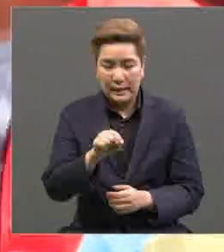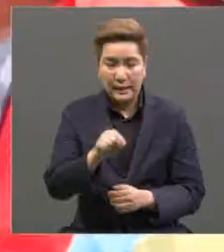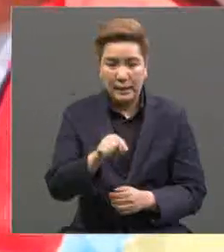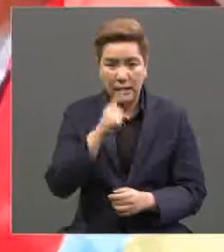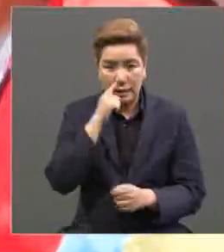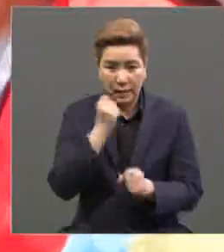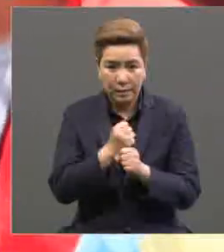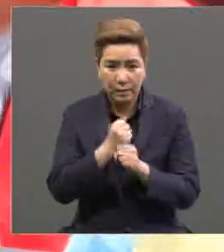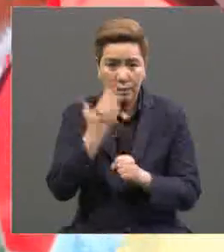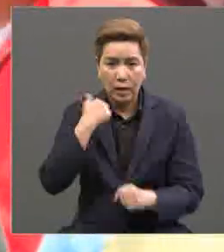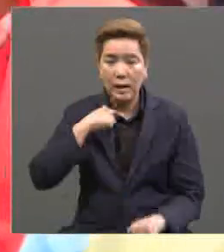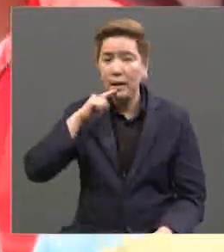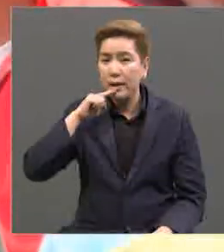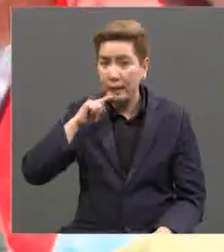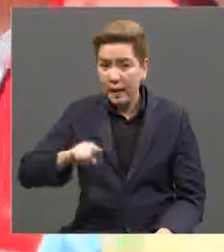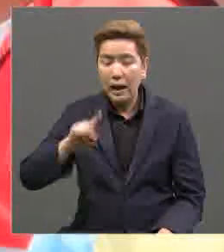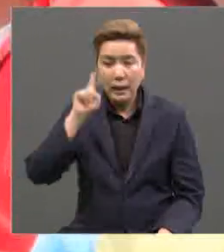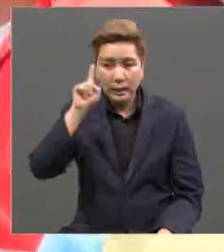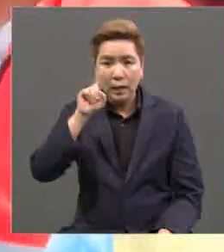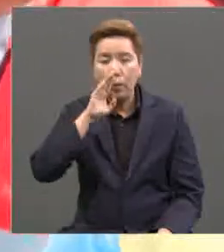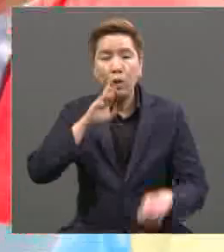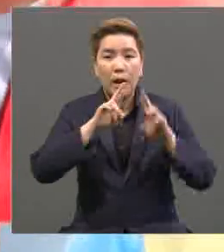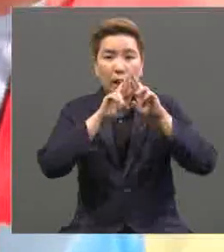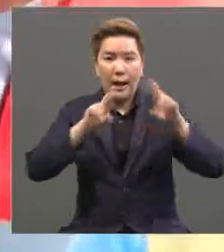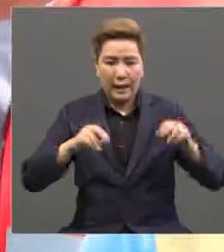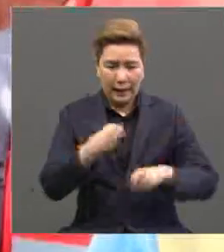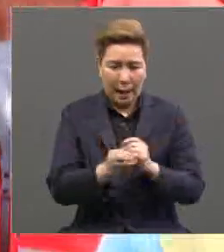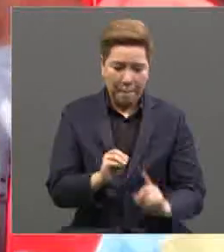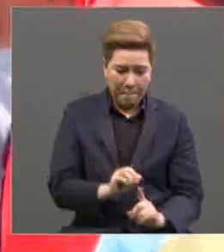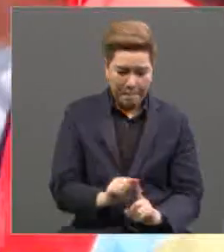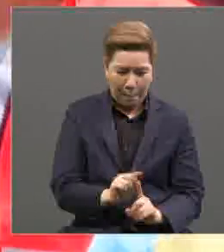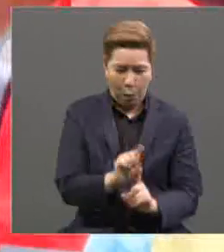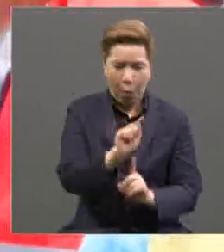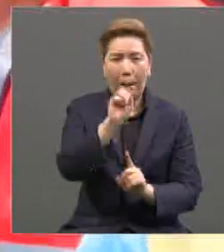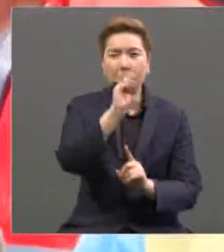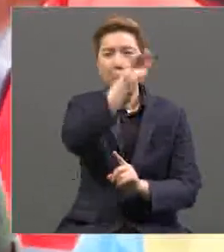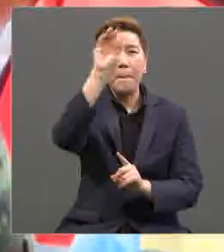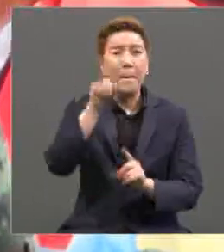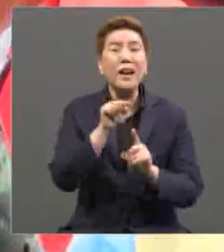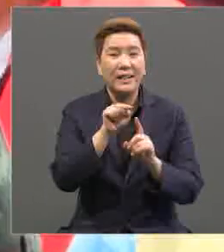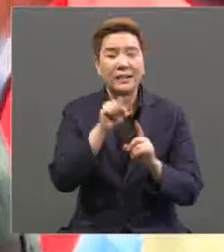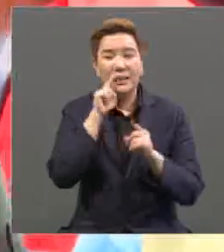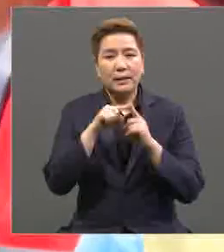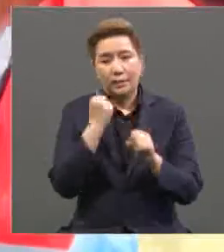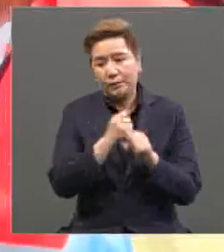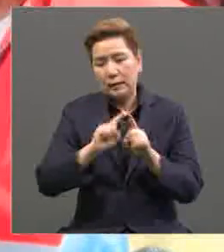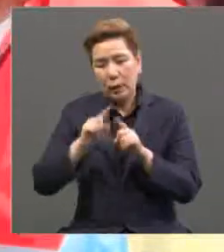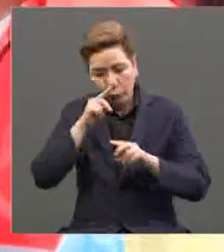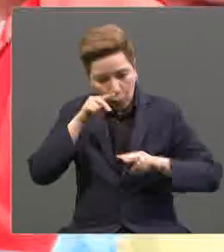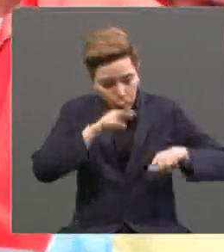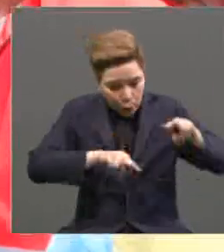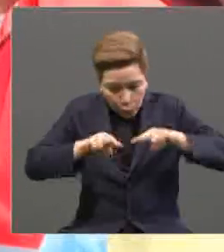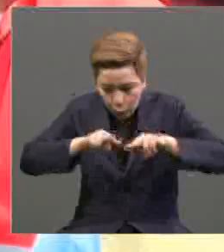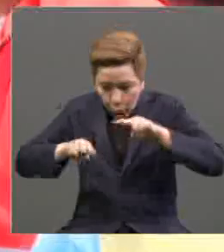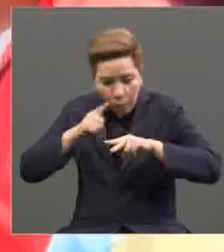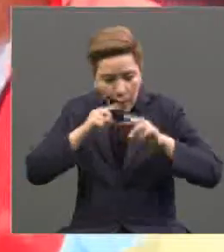ฎอนนะครับผมได้สั่งการไปแล้วครั้งหนึ่งว่าร้านค้าที่ขายพุประทัดต่างๆตามพื้นที่ต่างๆในพื้นที่จังหวัดชายแดนภาคใต้นั้นให้ตรวจสอบนะครับ